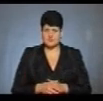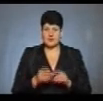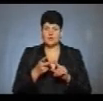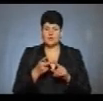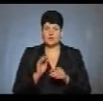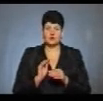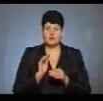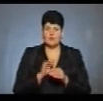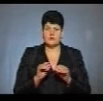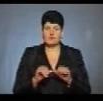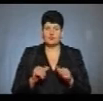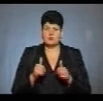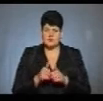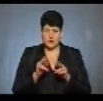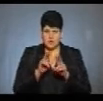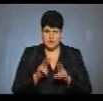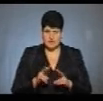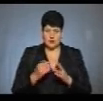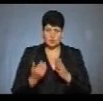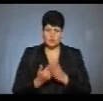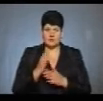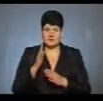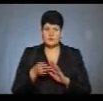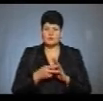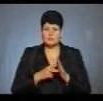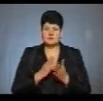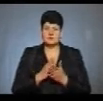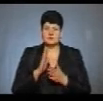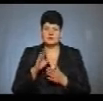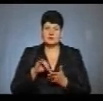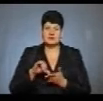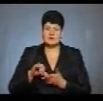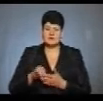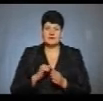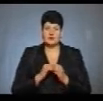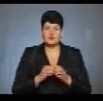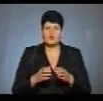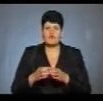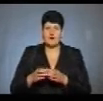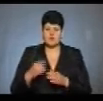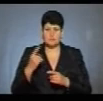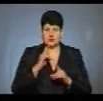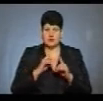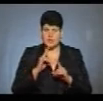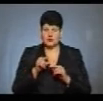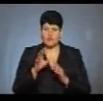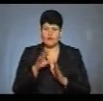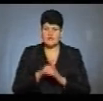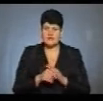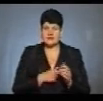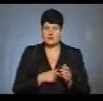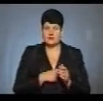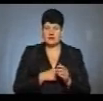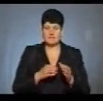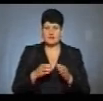доповнення. В комісії, яка розглядає формування нового перспективного плану, мають бути представники від кожної фракції облради. Його вніс депутат від